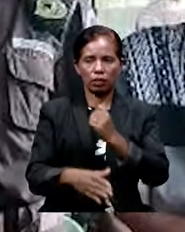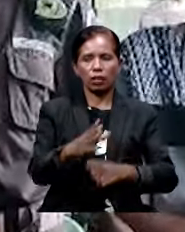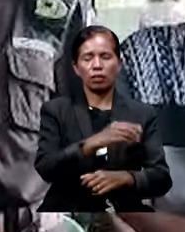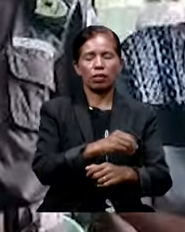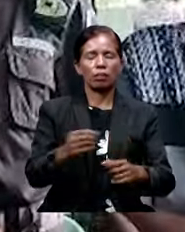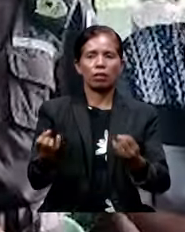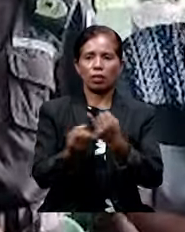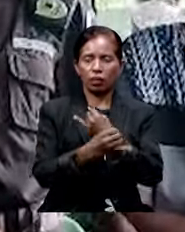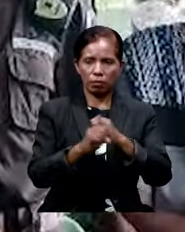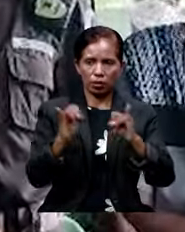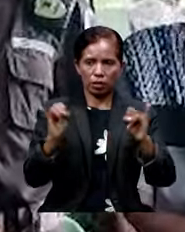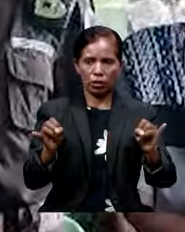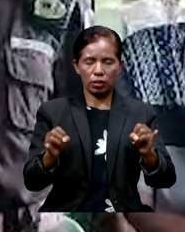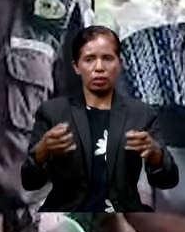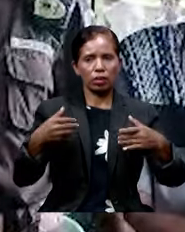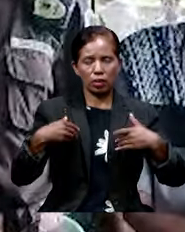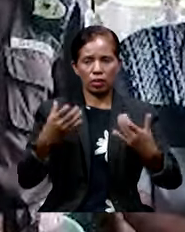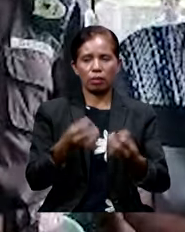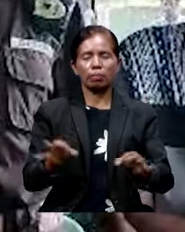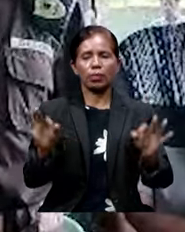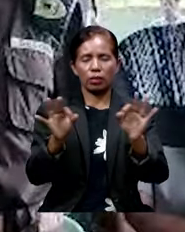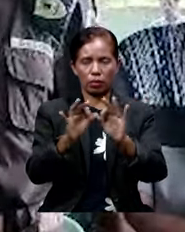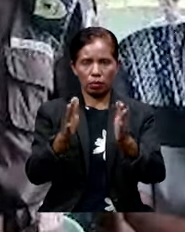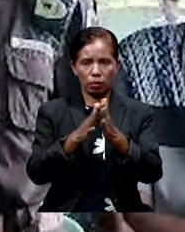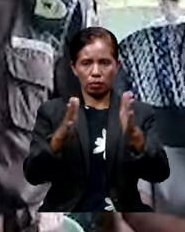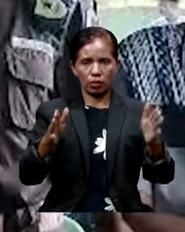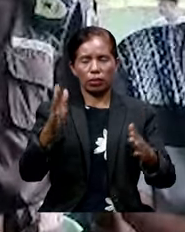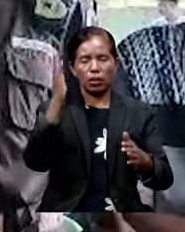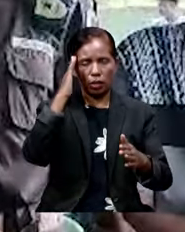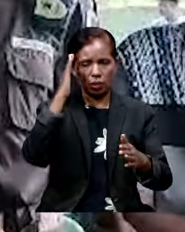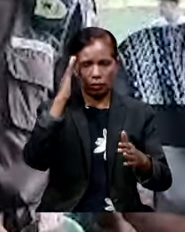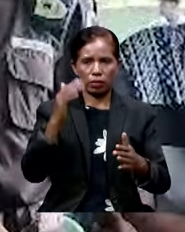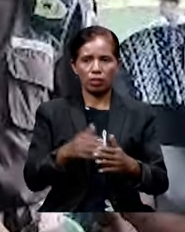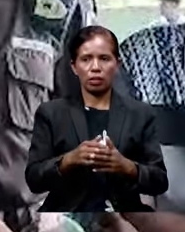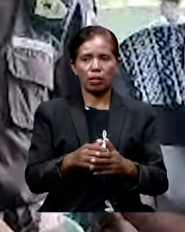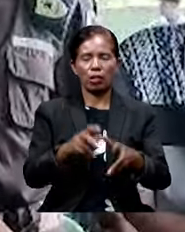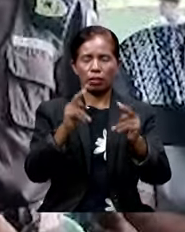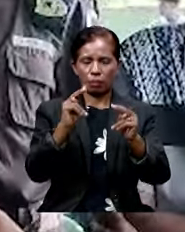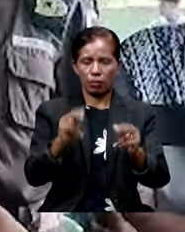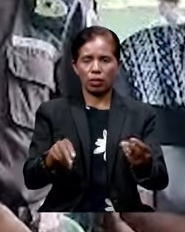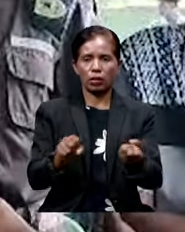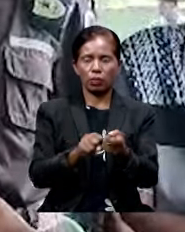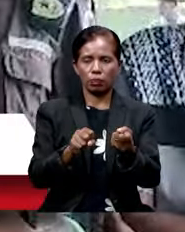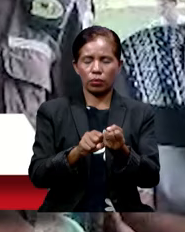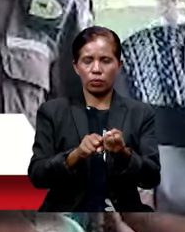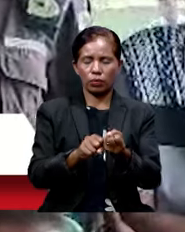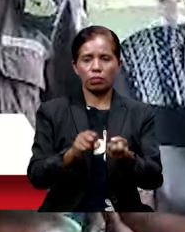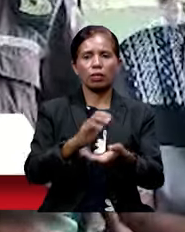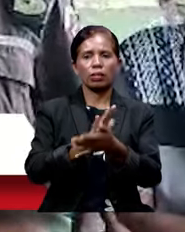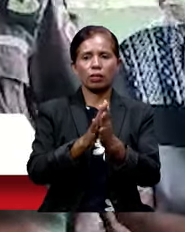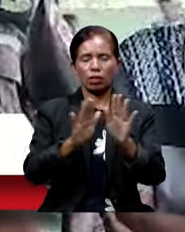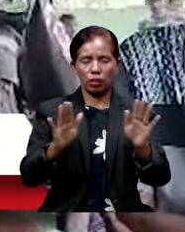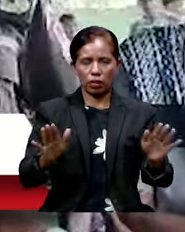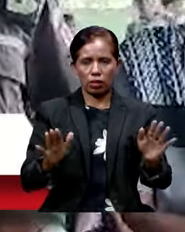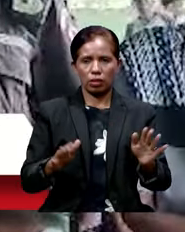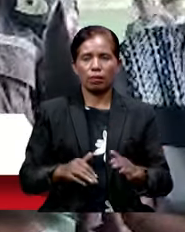ukuang. Ini iha papel importante ida hanoin kataka. Ini precisa kontribui ba stabilidade.